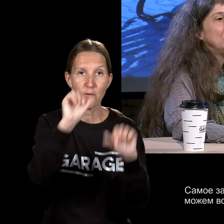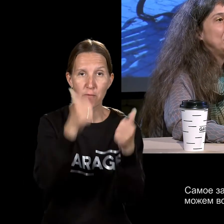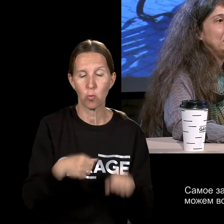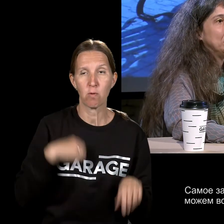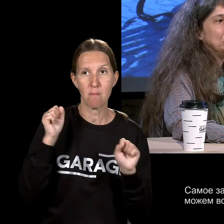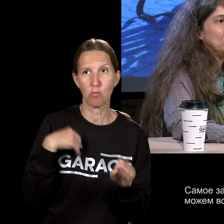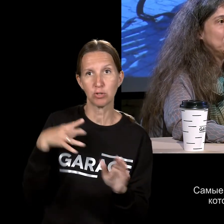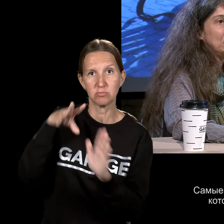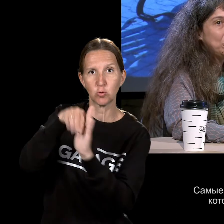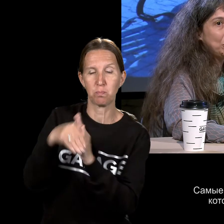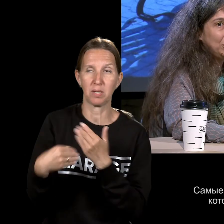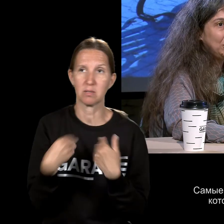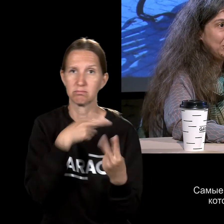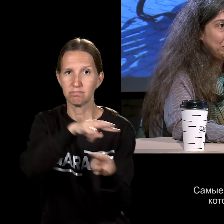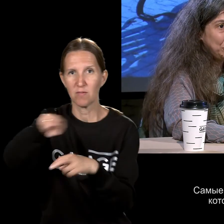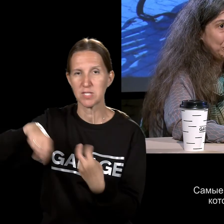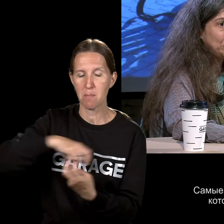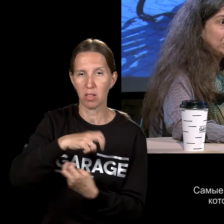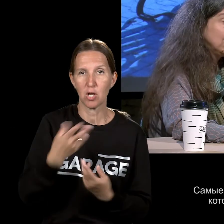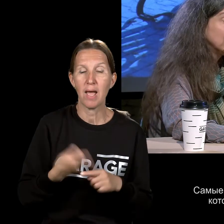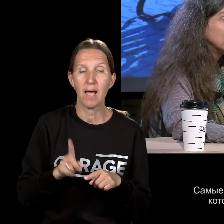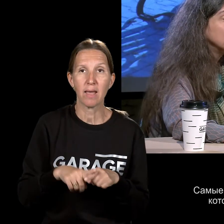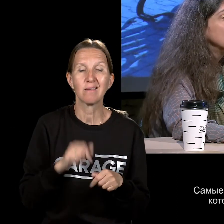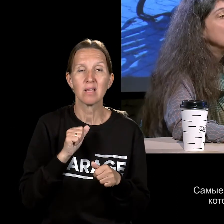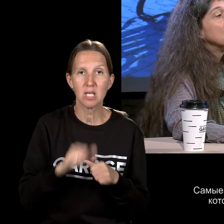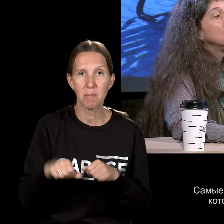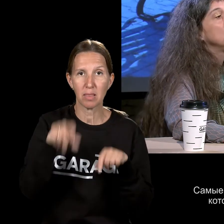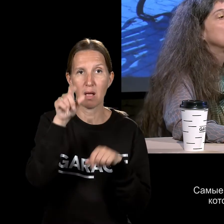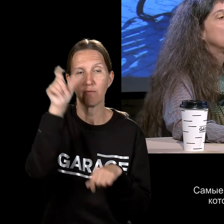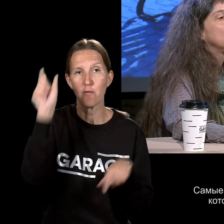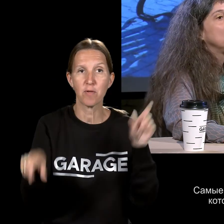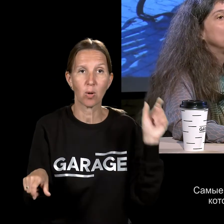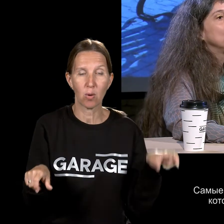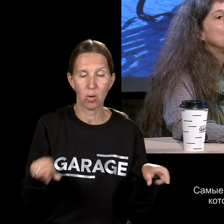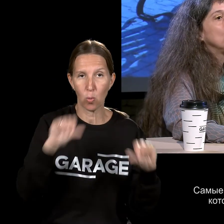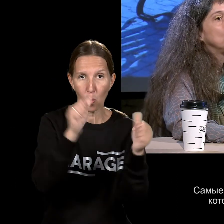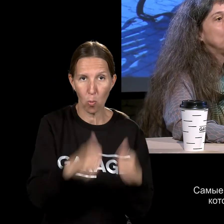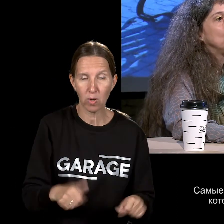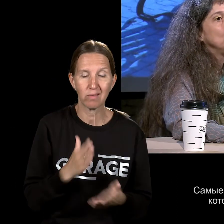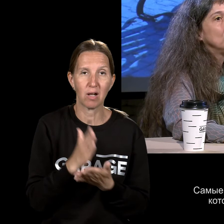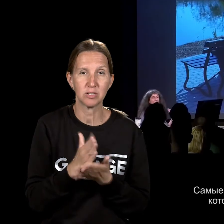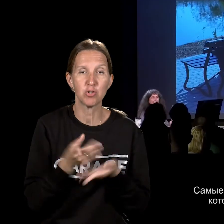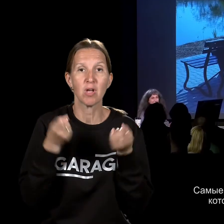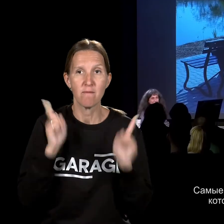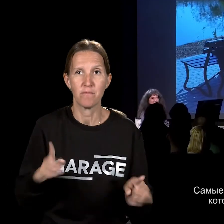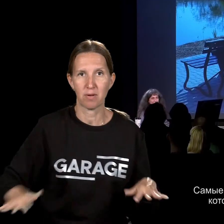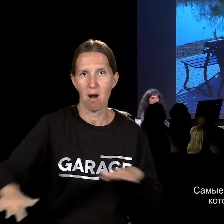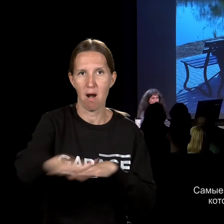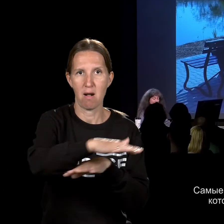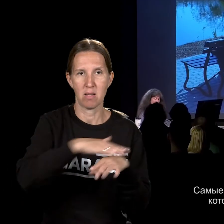взаимоотношения, потому что, может быть, самые пронзительные вещи, которые Сигал сделал, это именно фигуры, которые находятся в